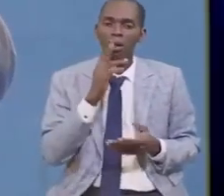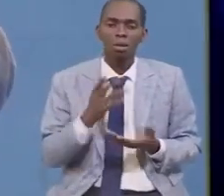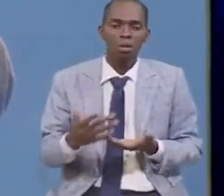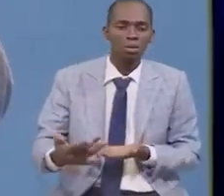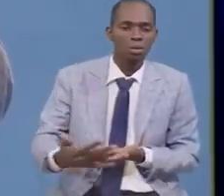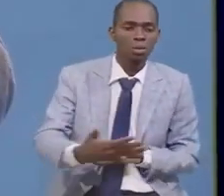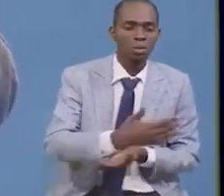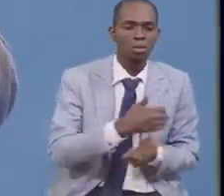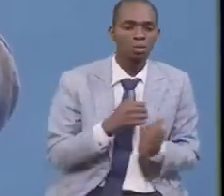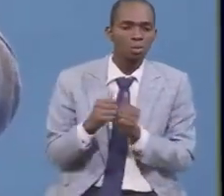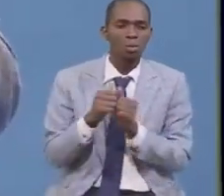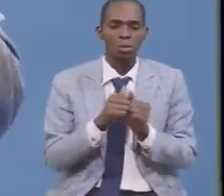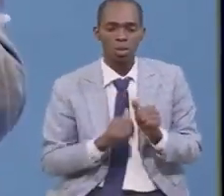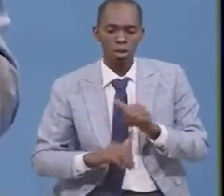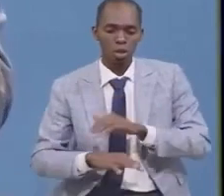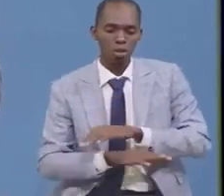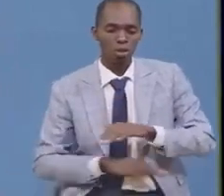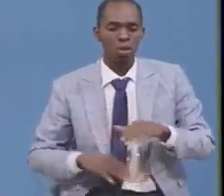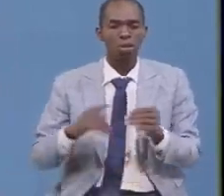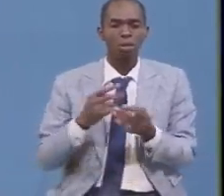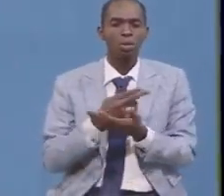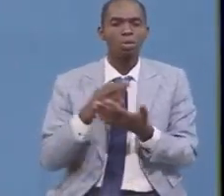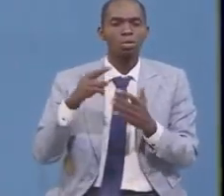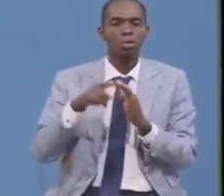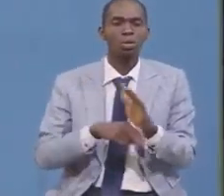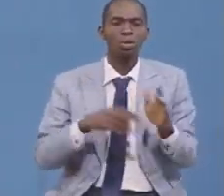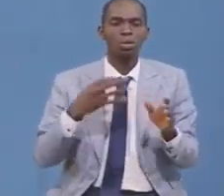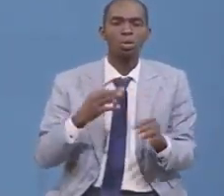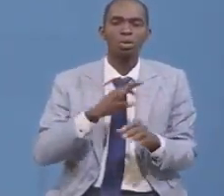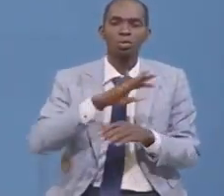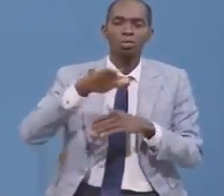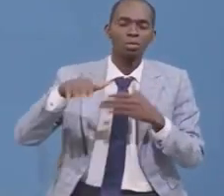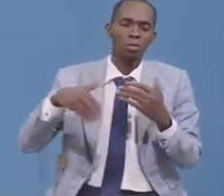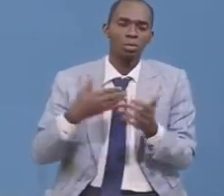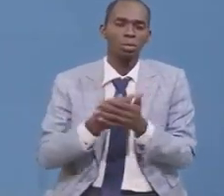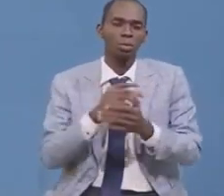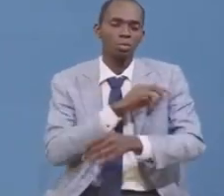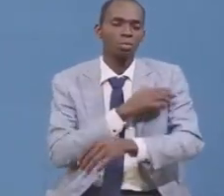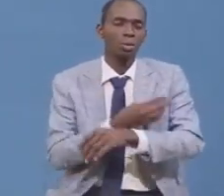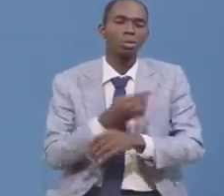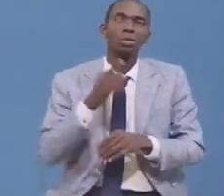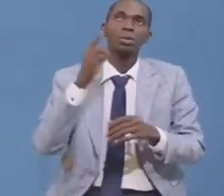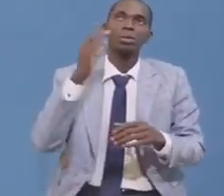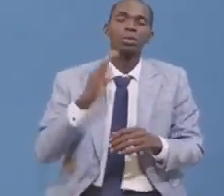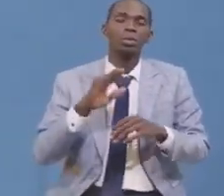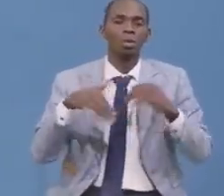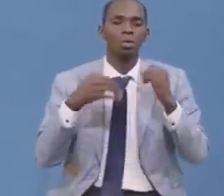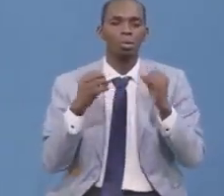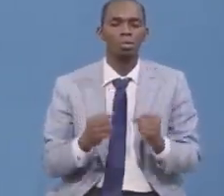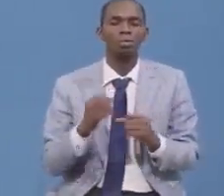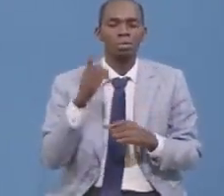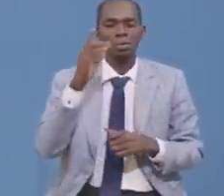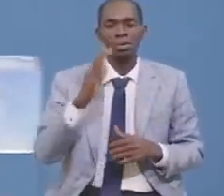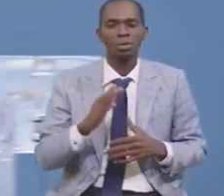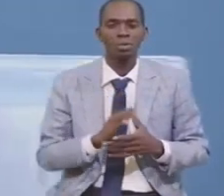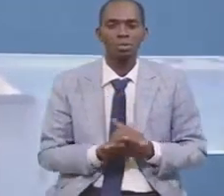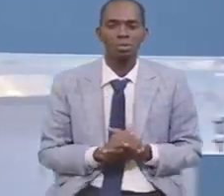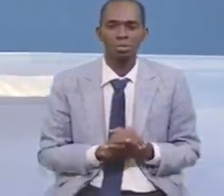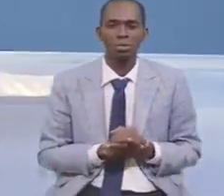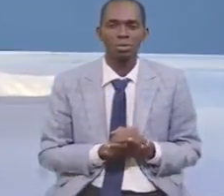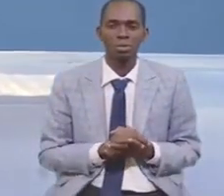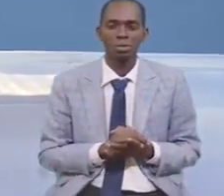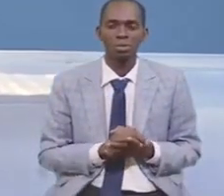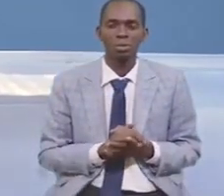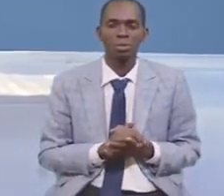ద హోలీనెస్ ఆఫ్ ది ఆల్మైటీ. దేవుని ఔన్నత్య శ్రేష్ఠ లక్షణాలన్నీ కూడా ప్రోగు చేయబడి పరిశుద్ధత